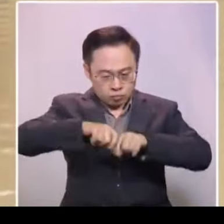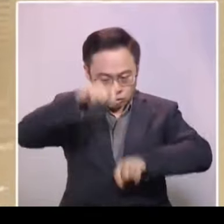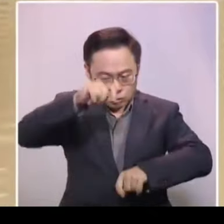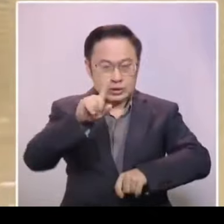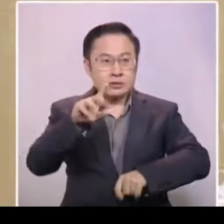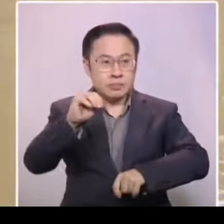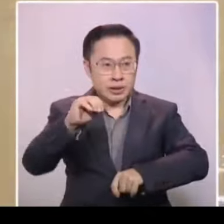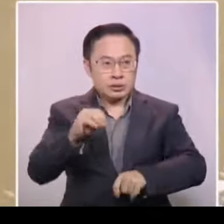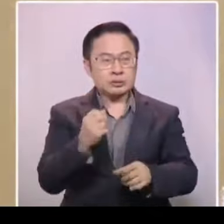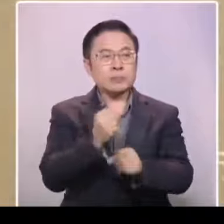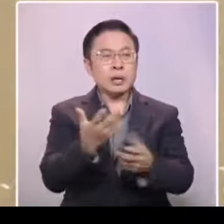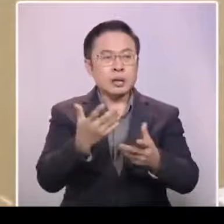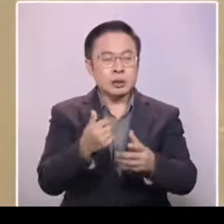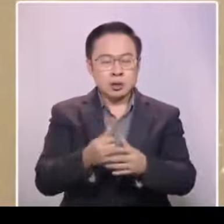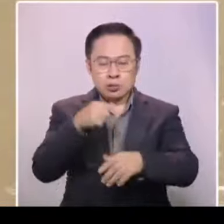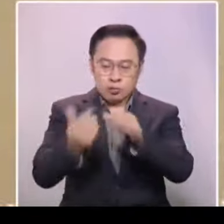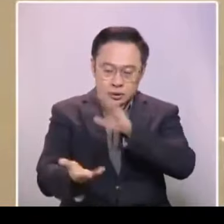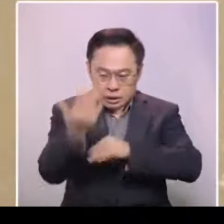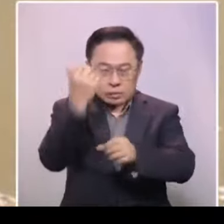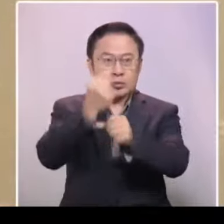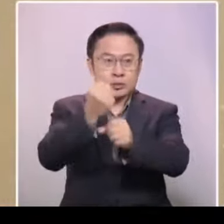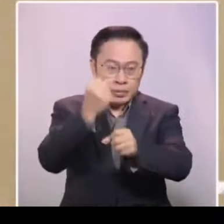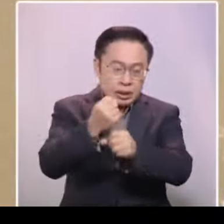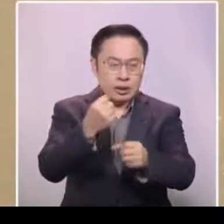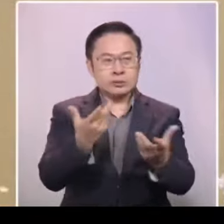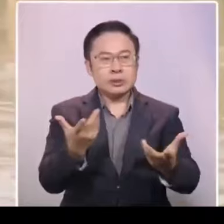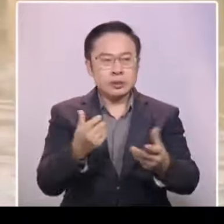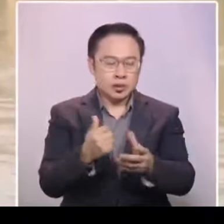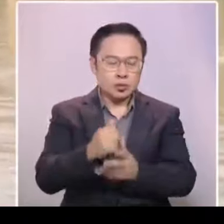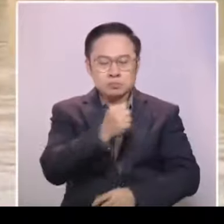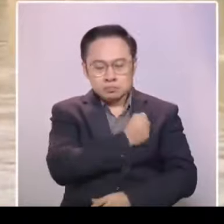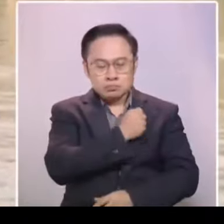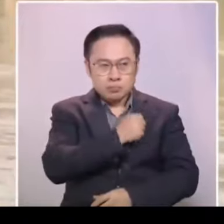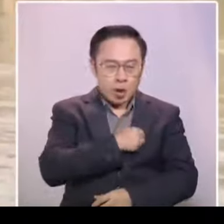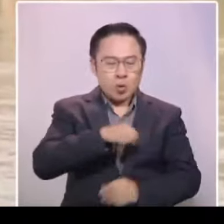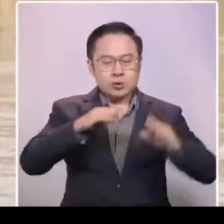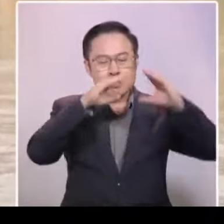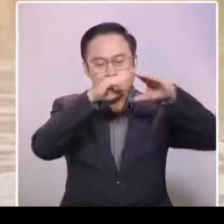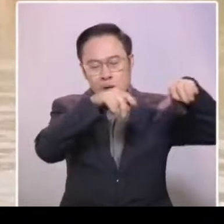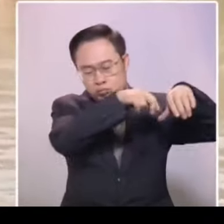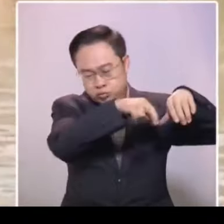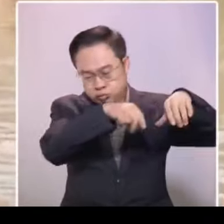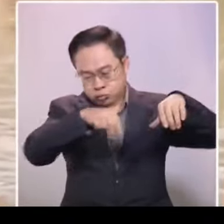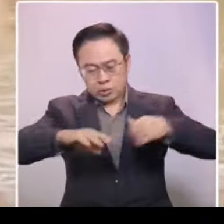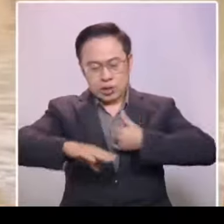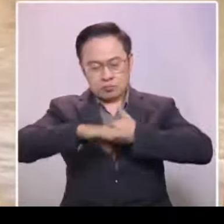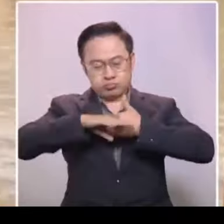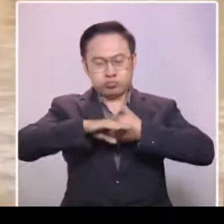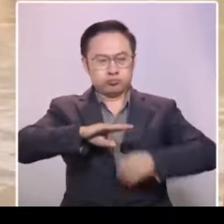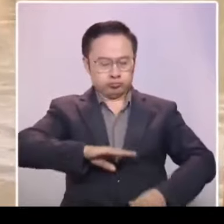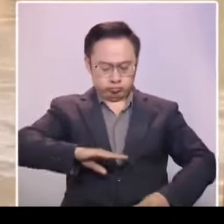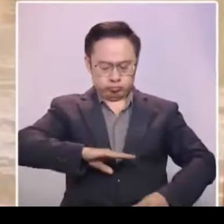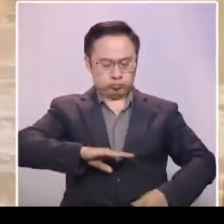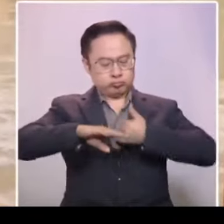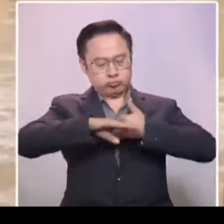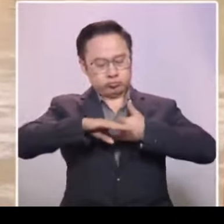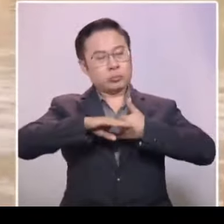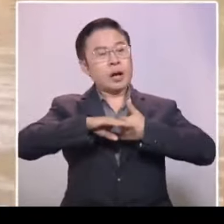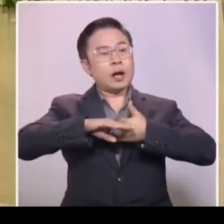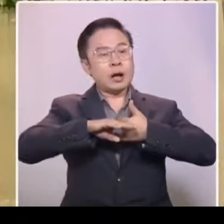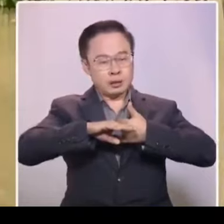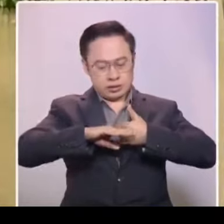ออกไปทำงานรวมถึงต้องออกไปใช้ชีวิตด้วยก็ต้องลุยน้ำออกมาในระดับที่น้ำท่วมสูง 1เมตเนี่ย